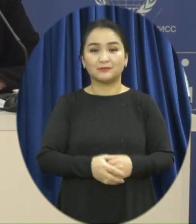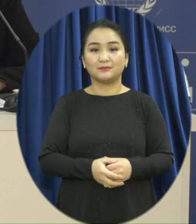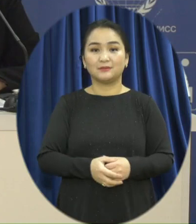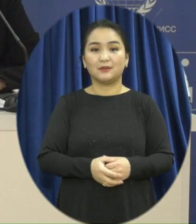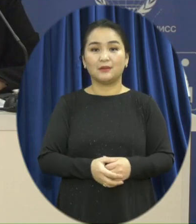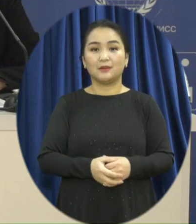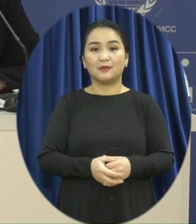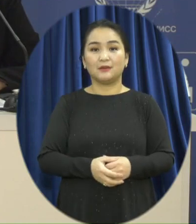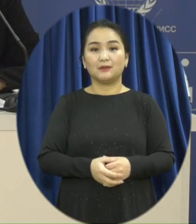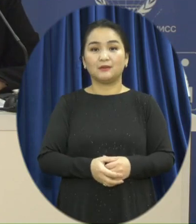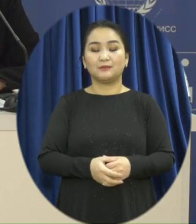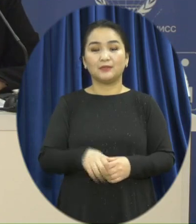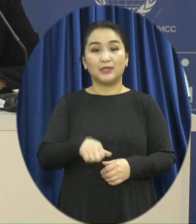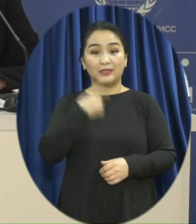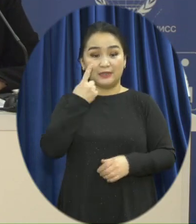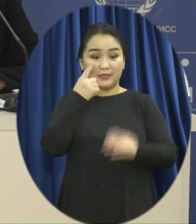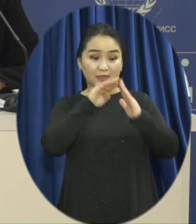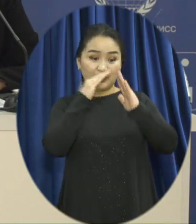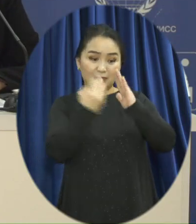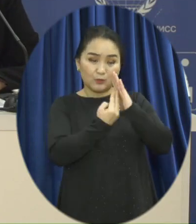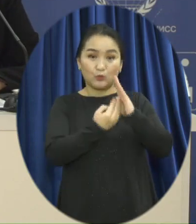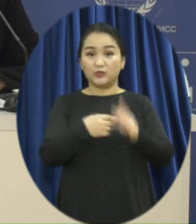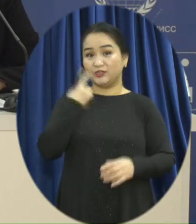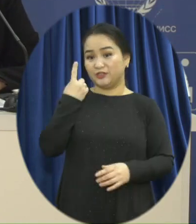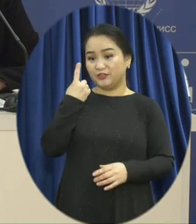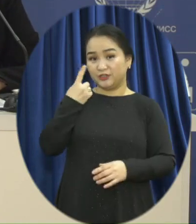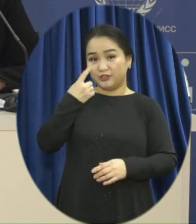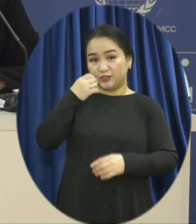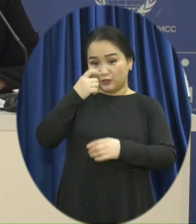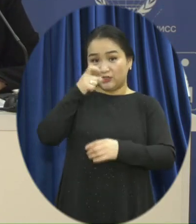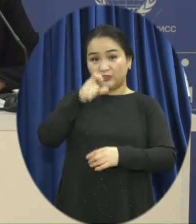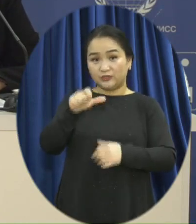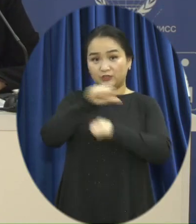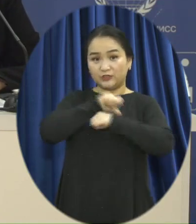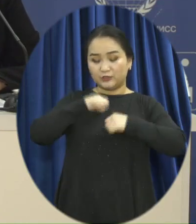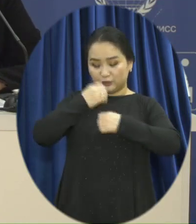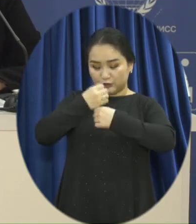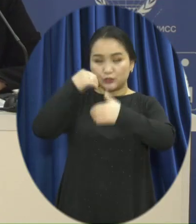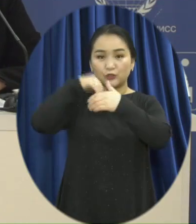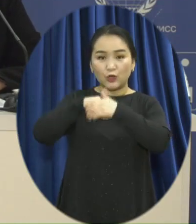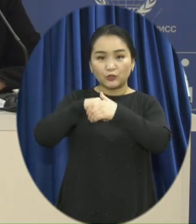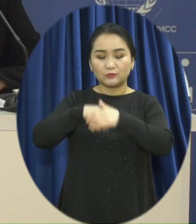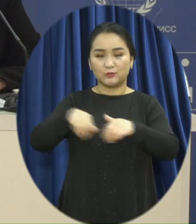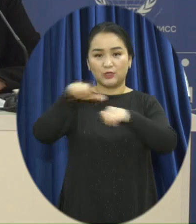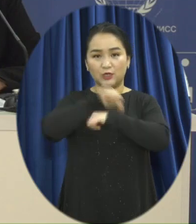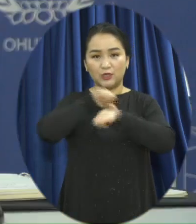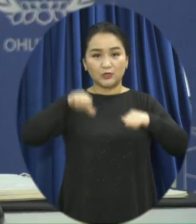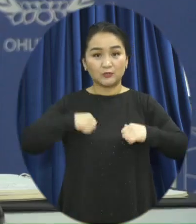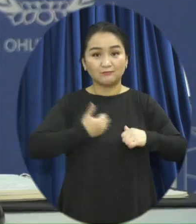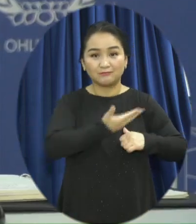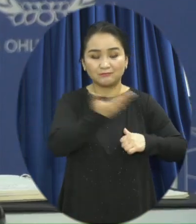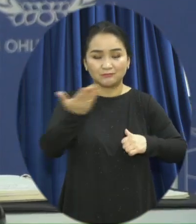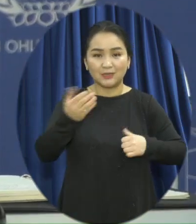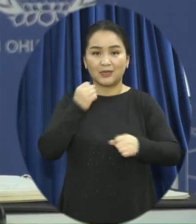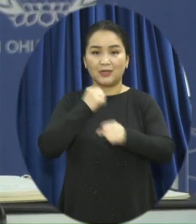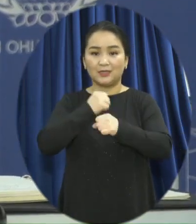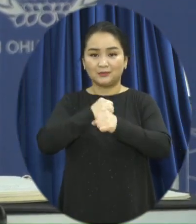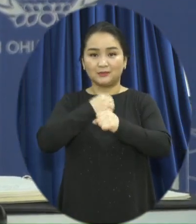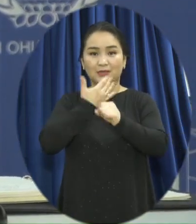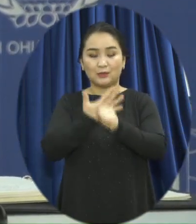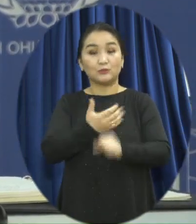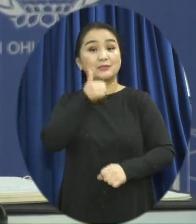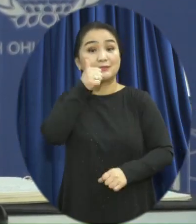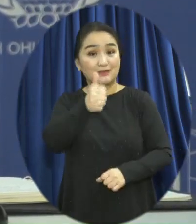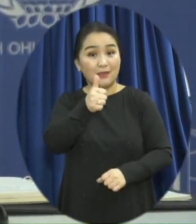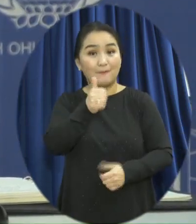Тэгэхээр бид одоо нэг хаалга нэг шинжилгээг хүртэл манай ард түмэн маш хариуцлагатай маш сайн байсны жишээ хэдүүлээ